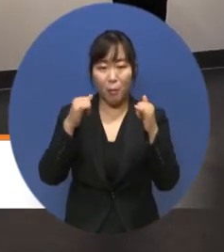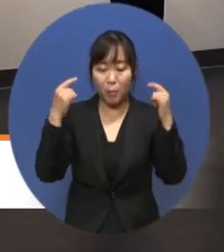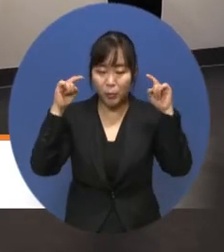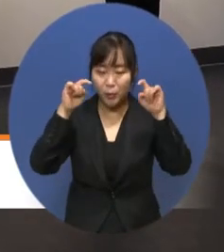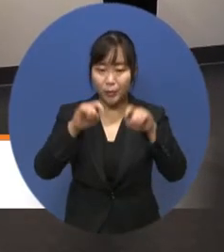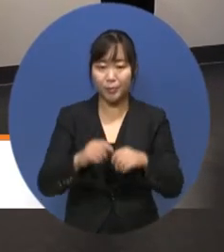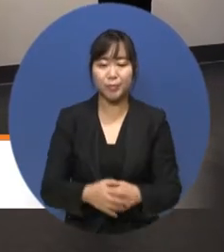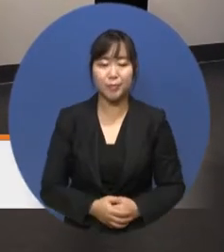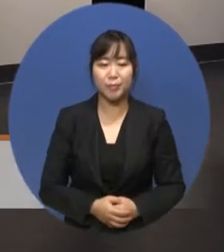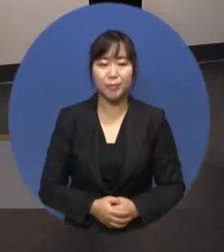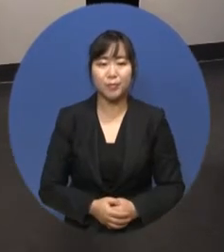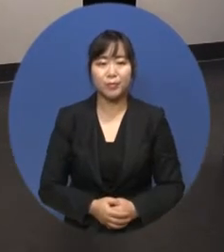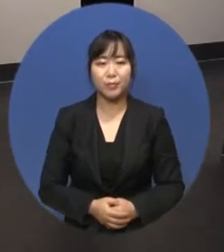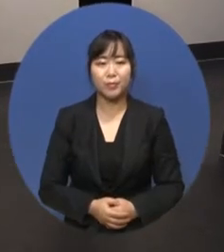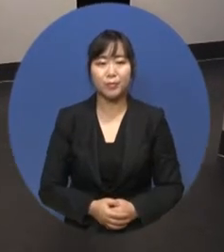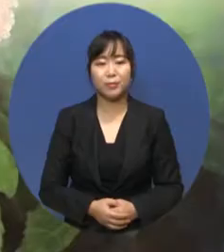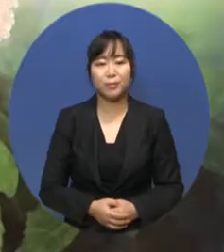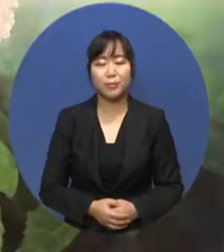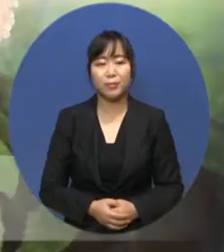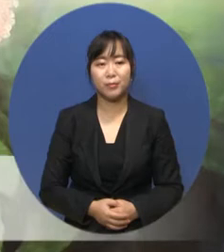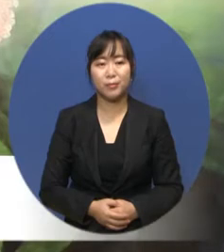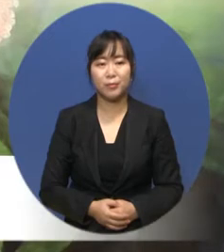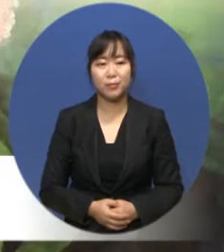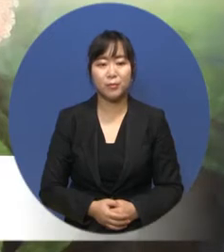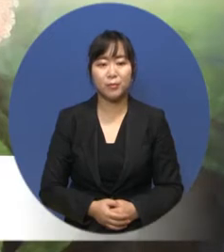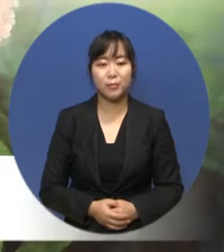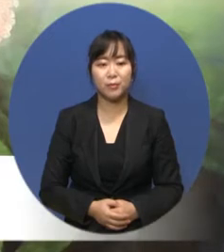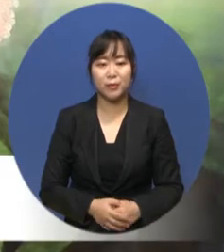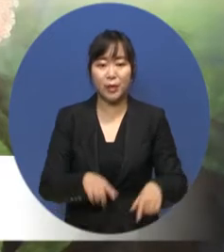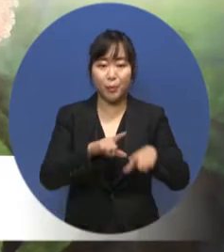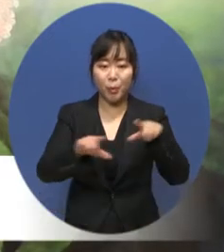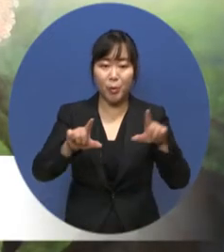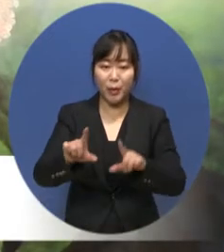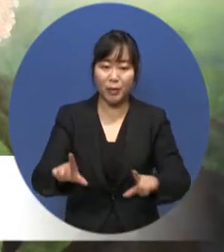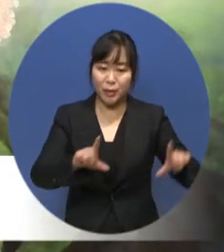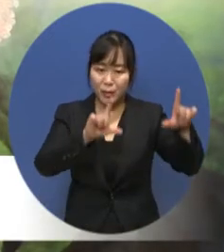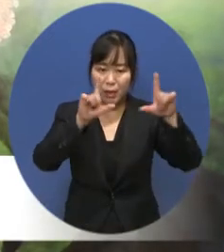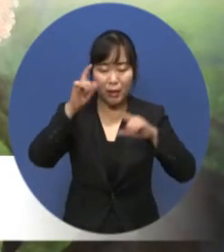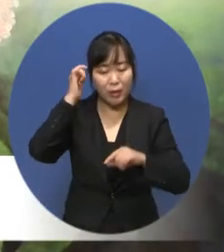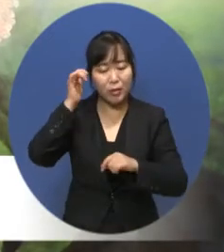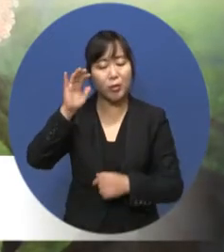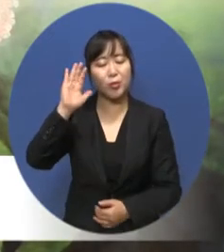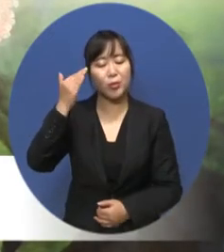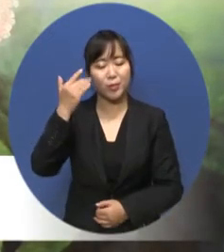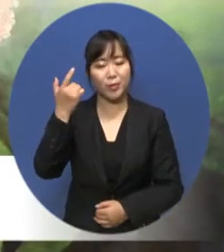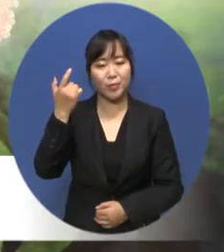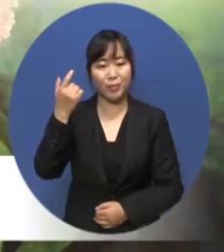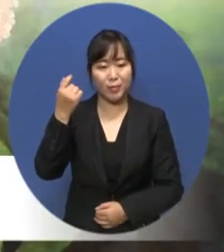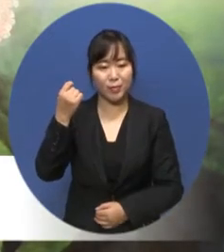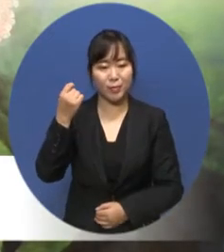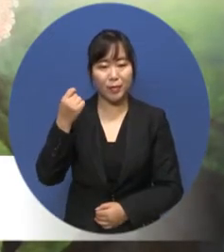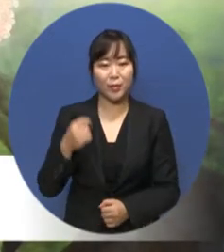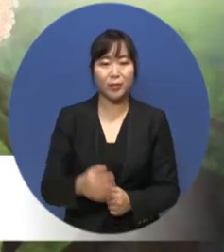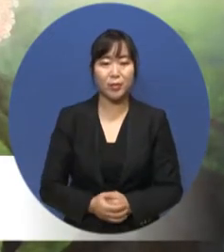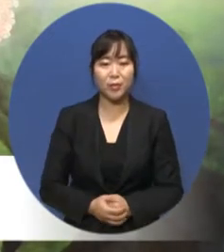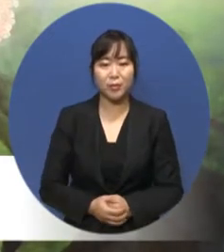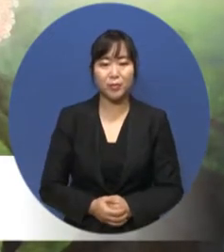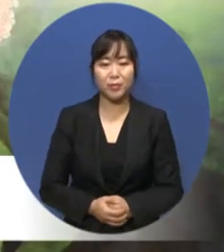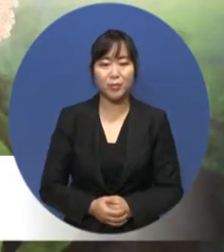눈길을 사로잡고 있습니다. 평범한 일상이 그리워지는 요즘입니다.